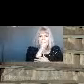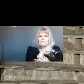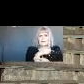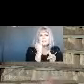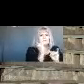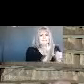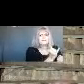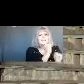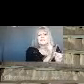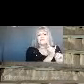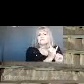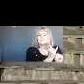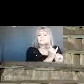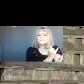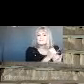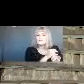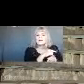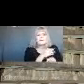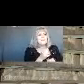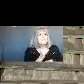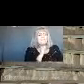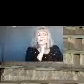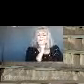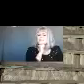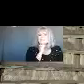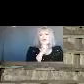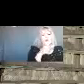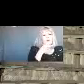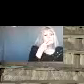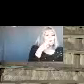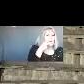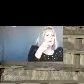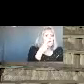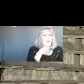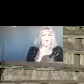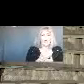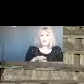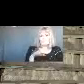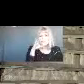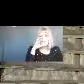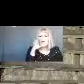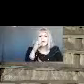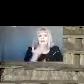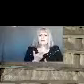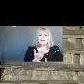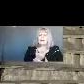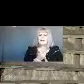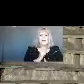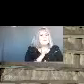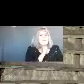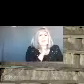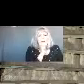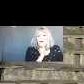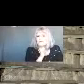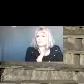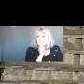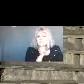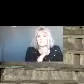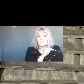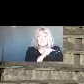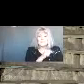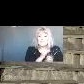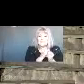Dit het nie nou gegaan of hy nou rook of drink of wat ook al, daai goed is belangrik. Maar dis hier die beginpunt, die beginpunt is